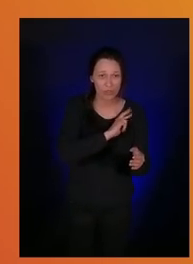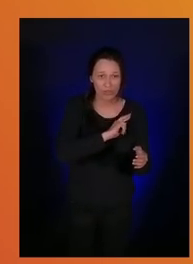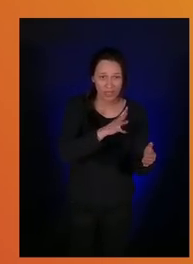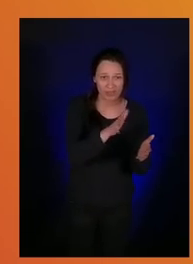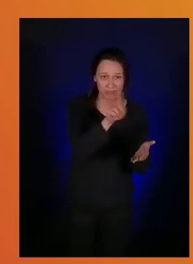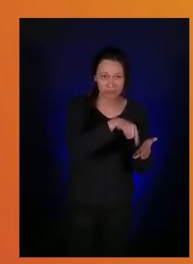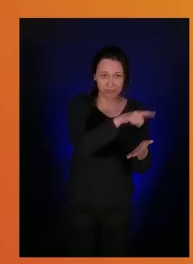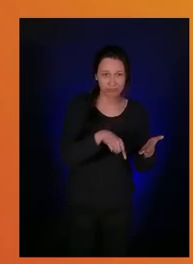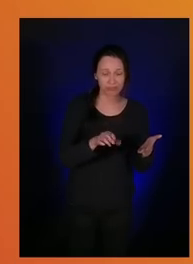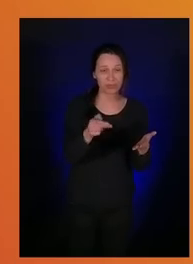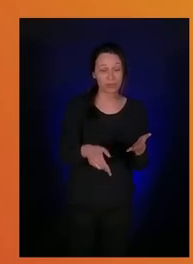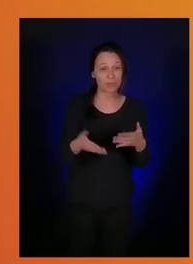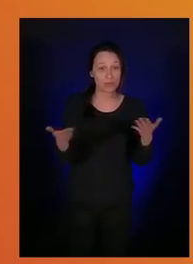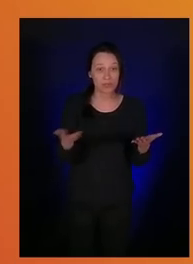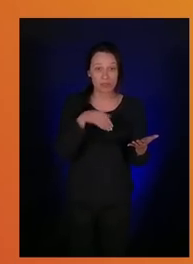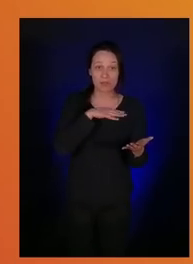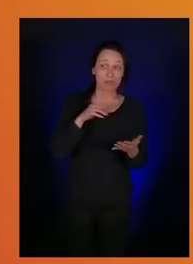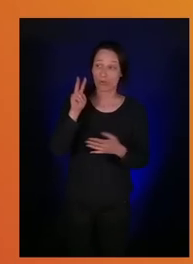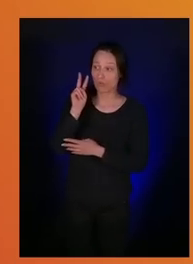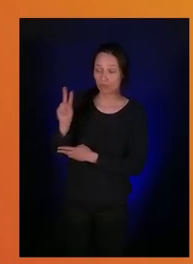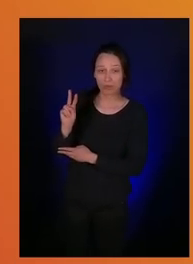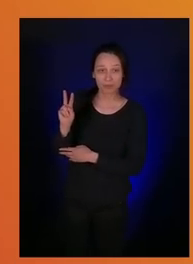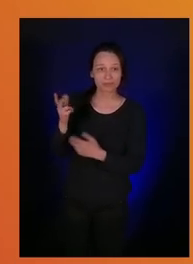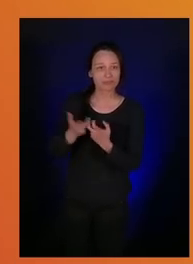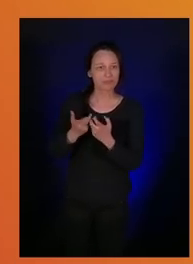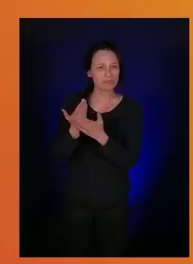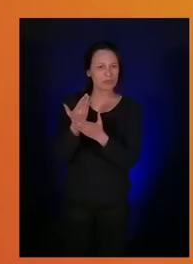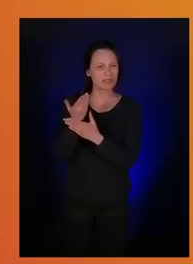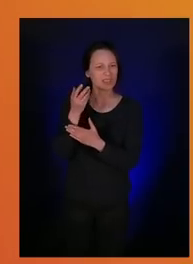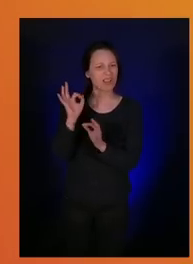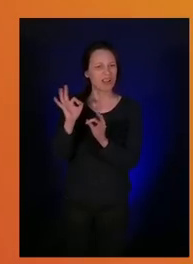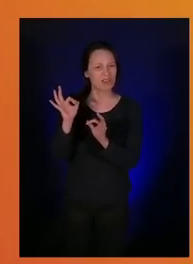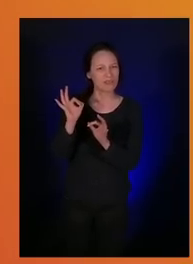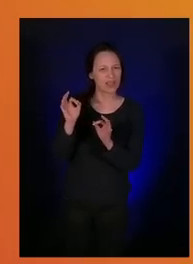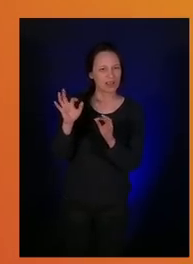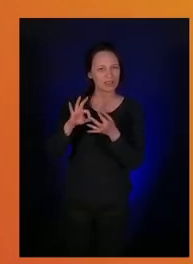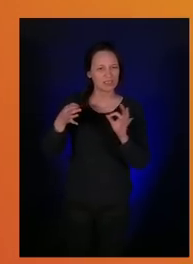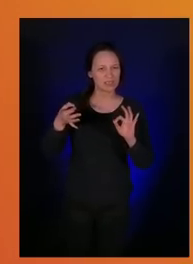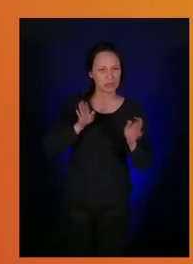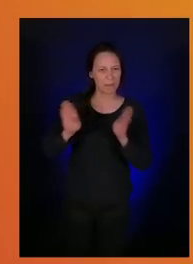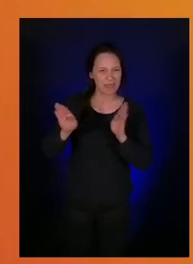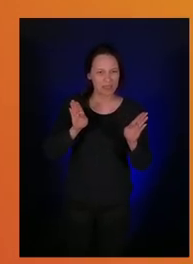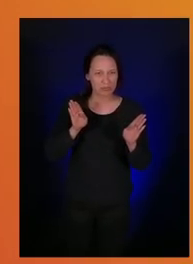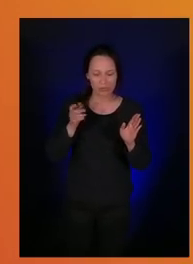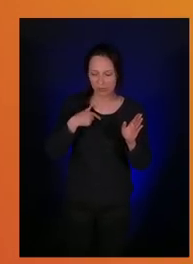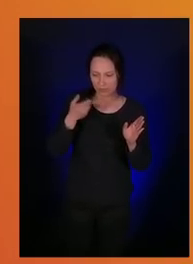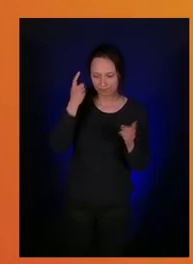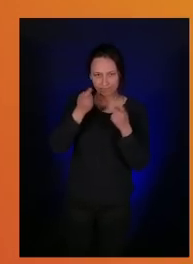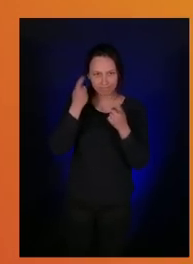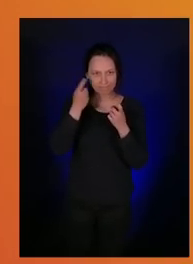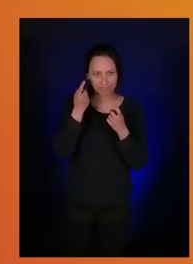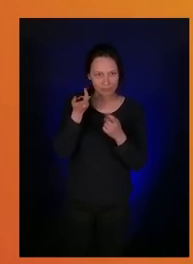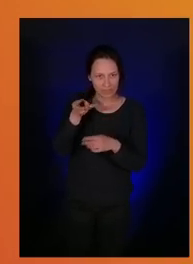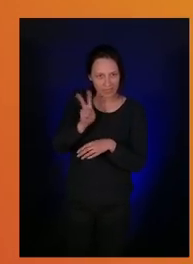de ce qu'on peut lire dans la presse, des positions, notamment ce matin, sur cette fameuse histoire de médiation, c'est important de savoir sur quoi va être mandatée notre